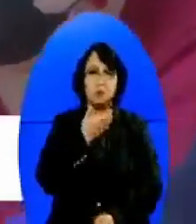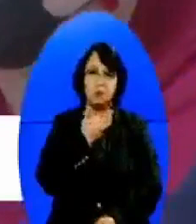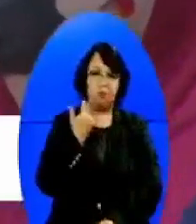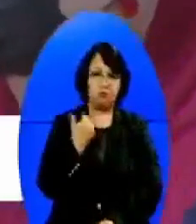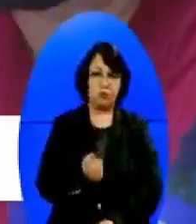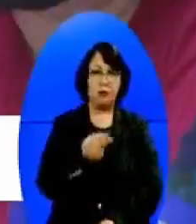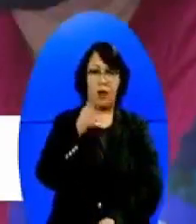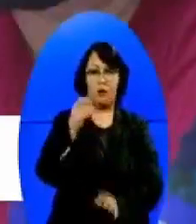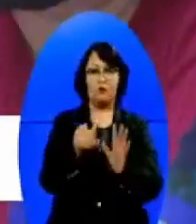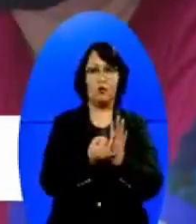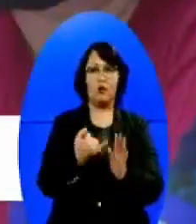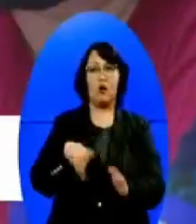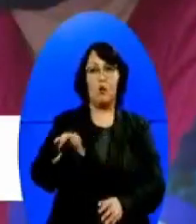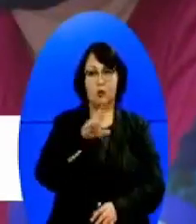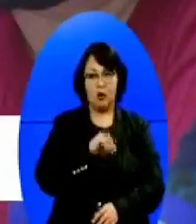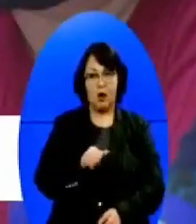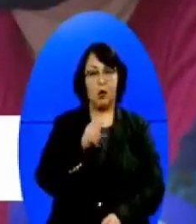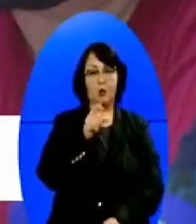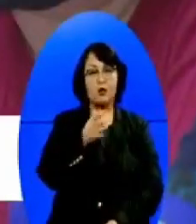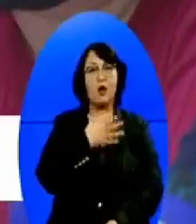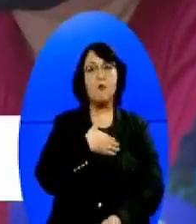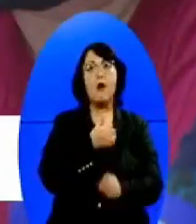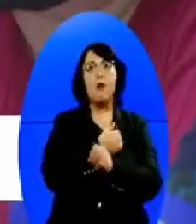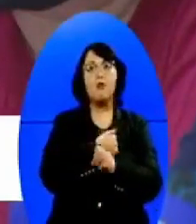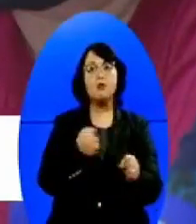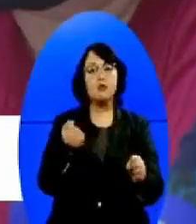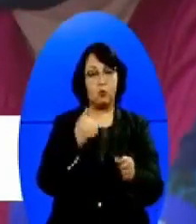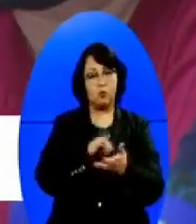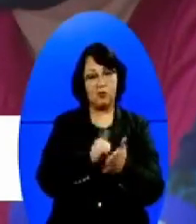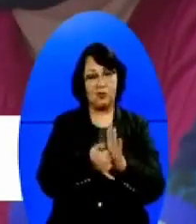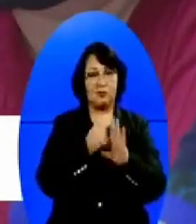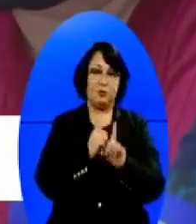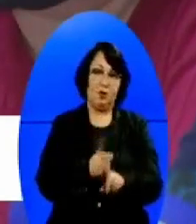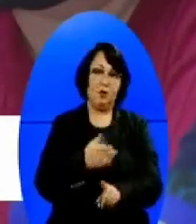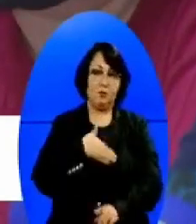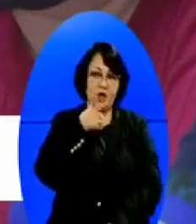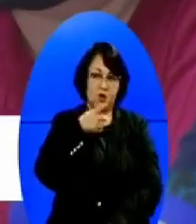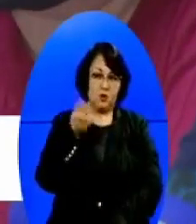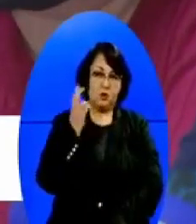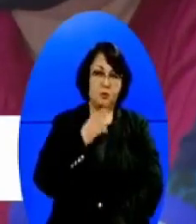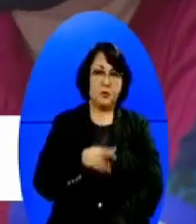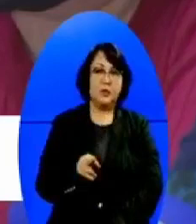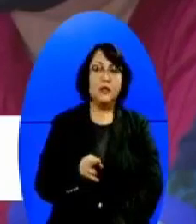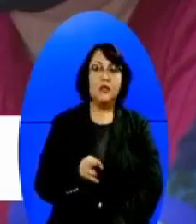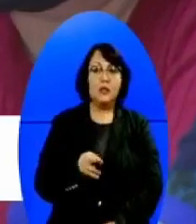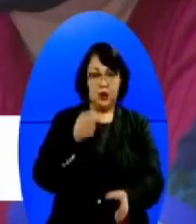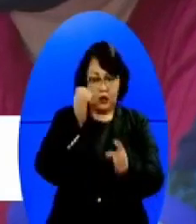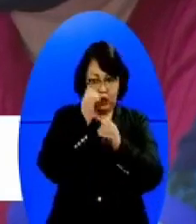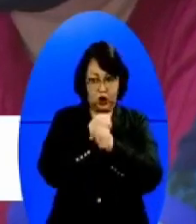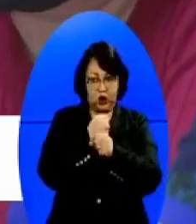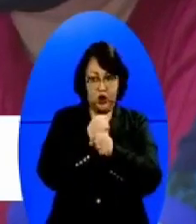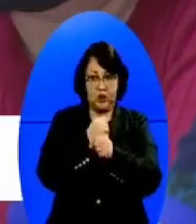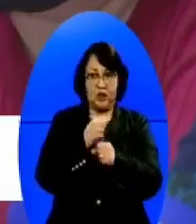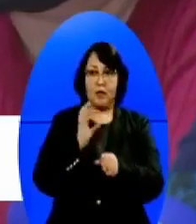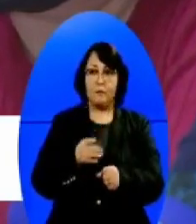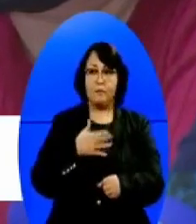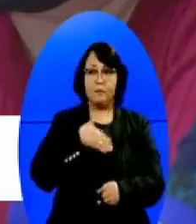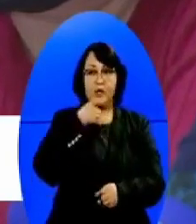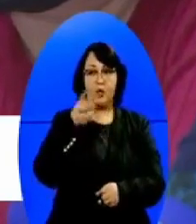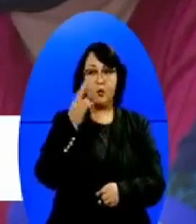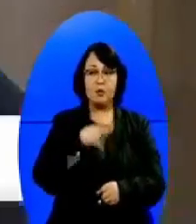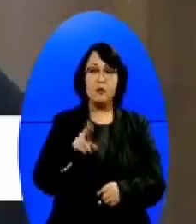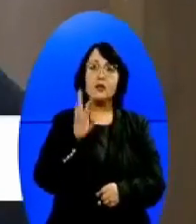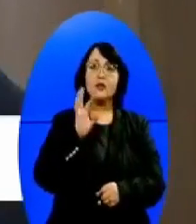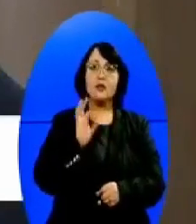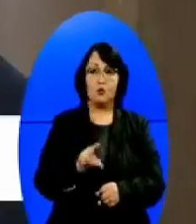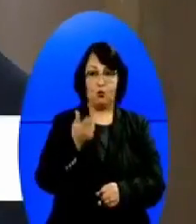дахь өгчин. Хүний амь авардаг гэдэг утгаараа тий бас эрүүл мэндийн шинжилгээ ямар байна, эрүүл мэнд ямар байна гэдэг утгаараа л